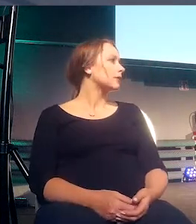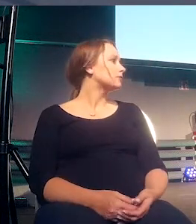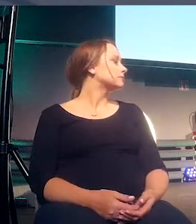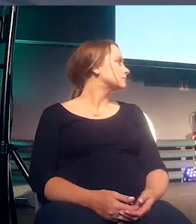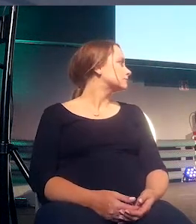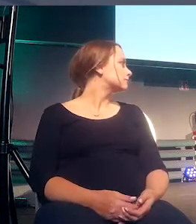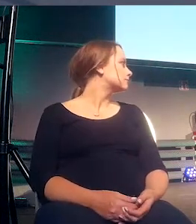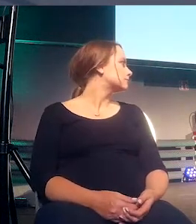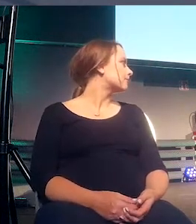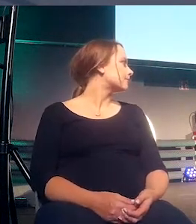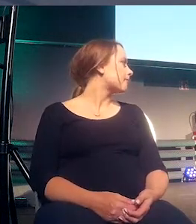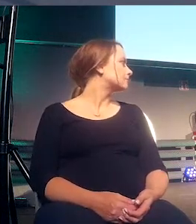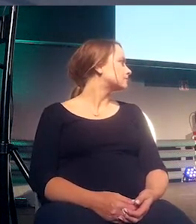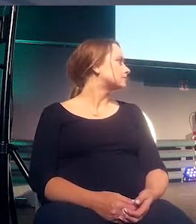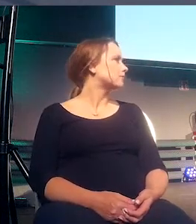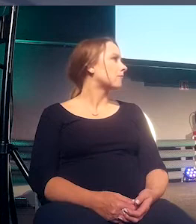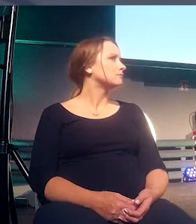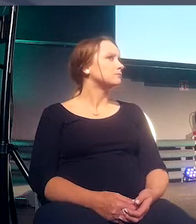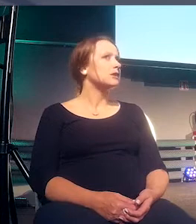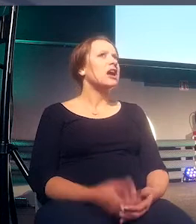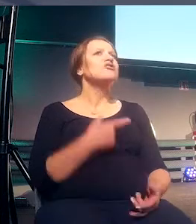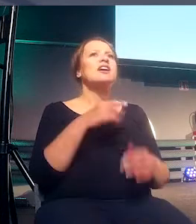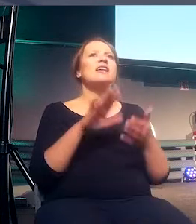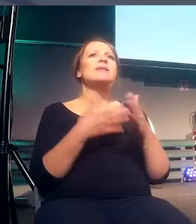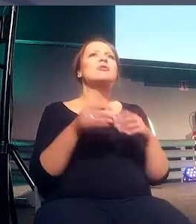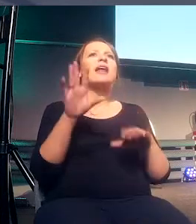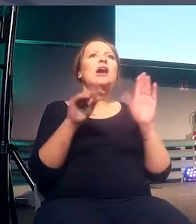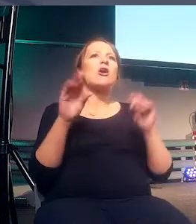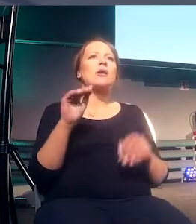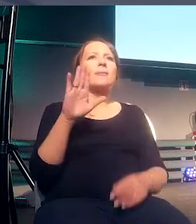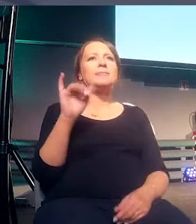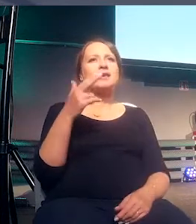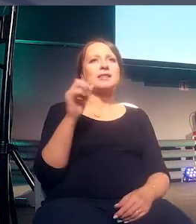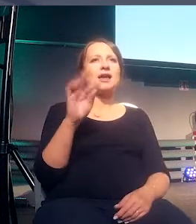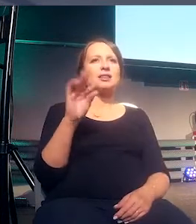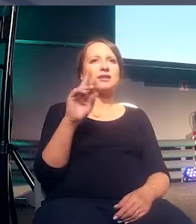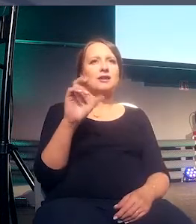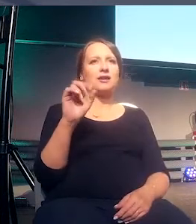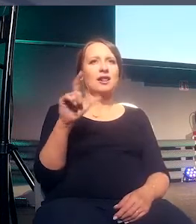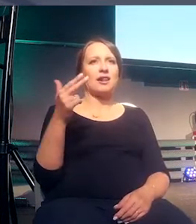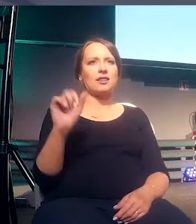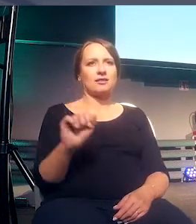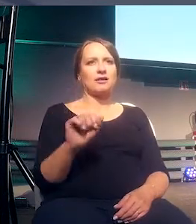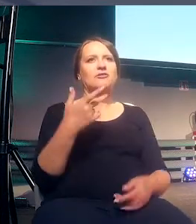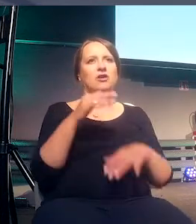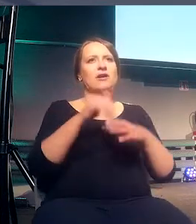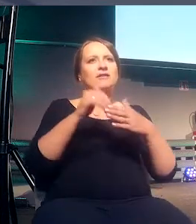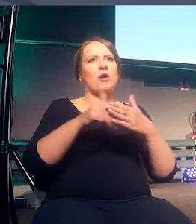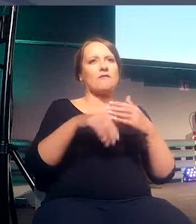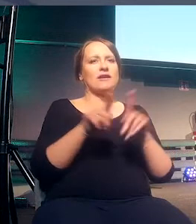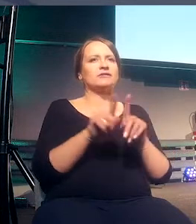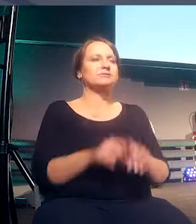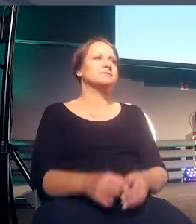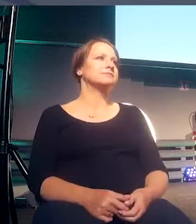czy kognitywistyki, czy ekonomii behawioralnej, które po prostu zaczynają być językiem faktów. Inna technika jest